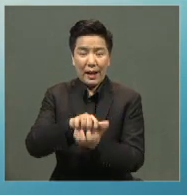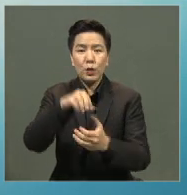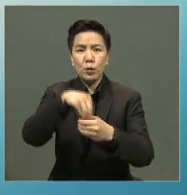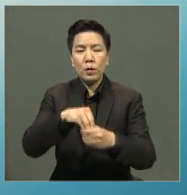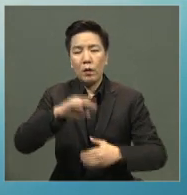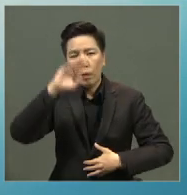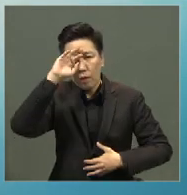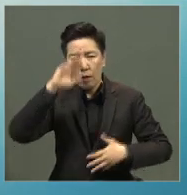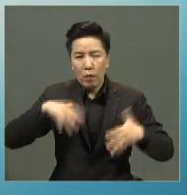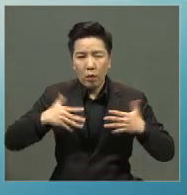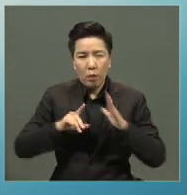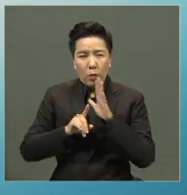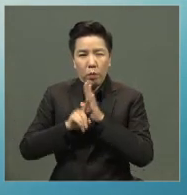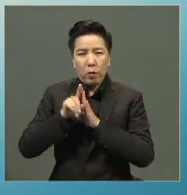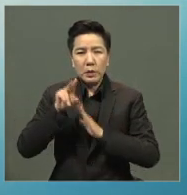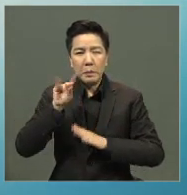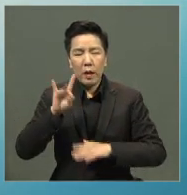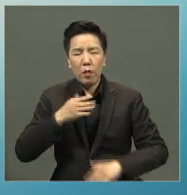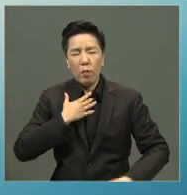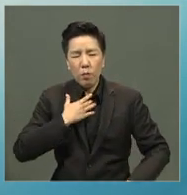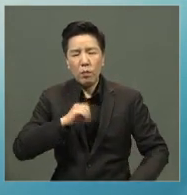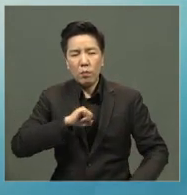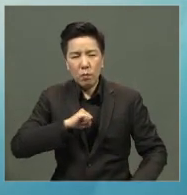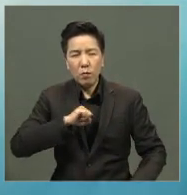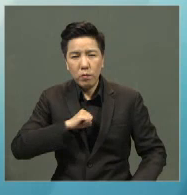พฤษภาคมและก็พักเสร็จคอทันทีนที่จังหวัดสมุทรปราการมีอาการไข้38องศา I